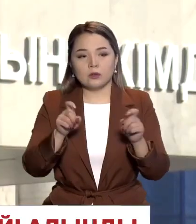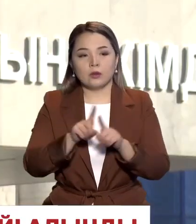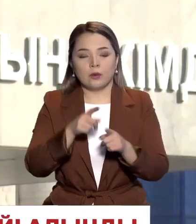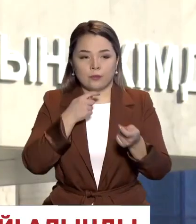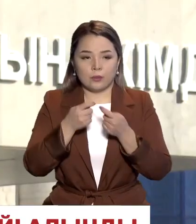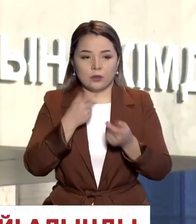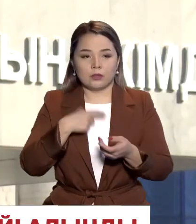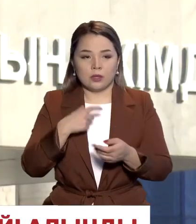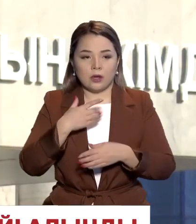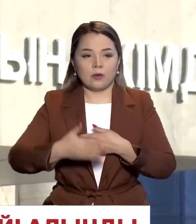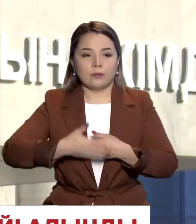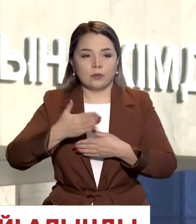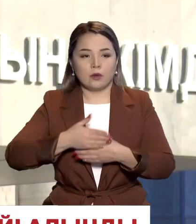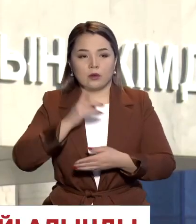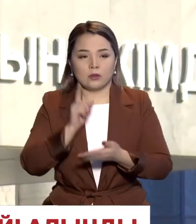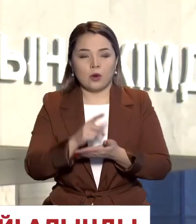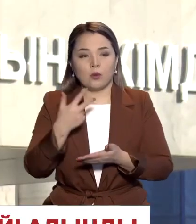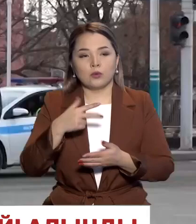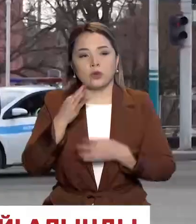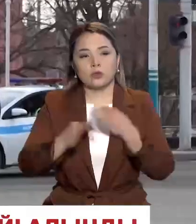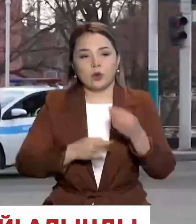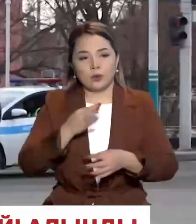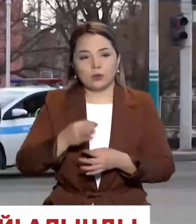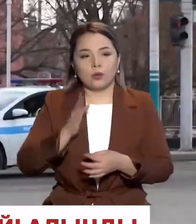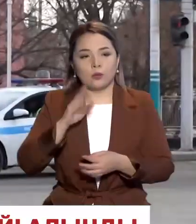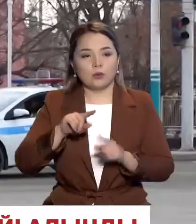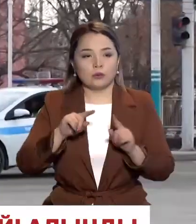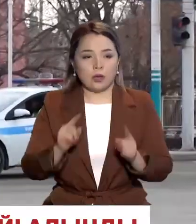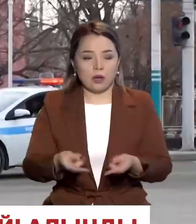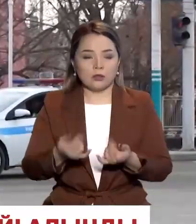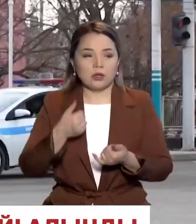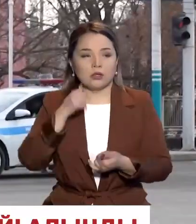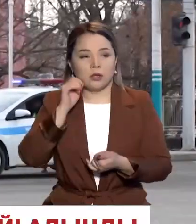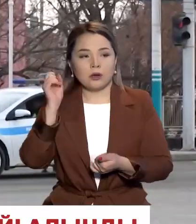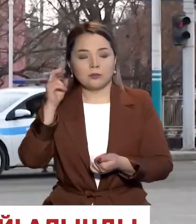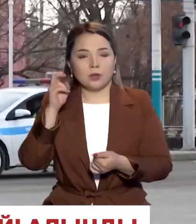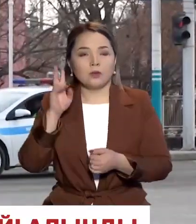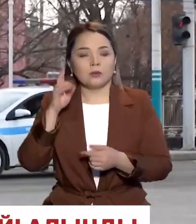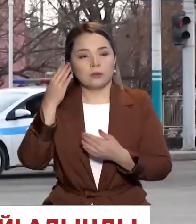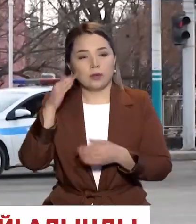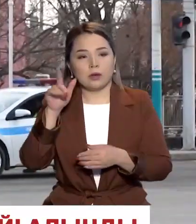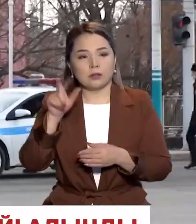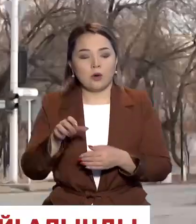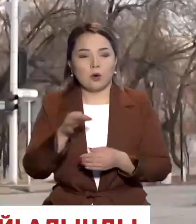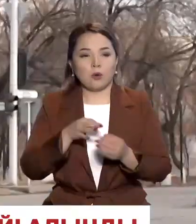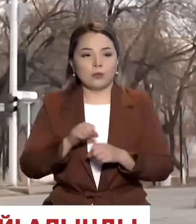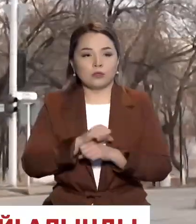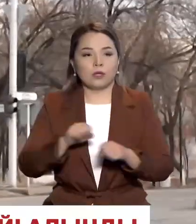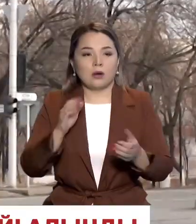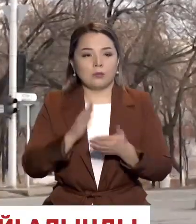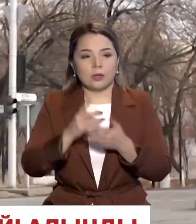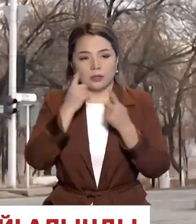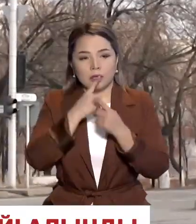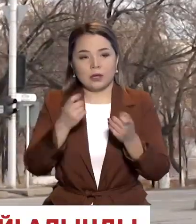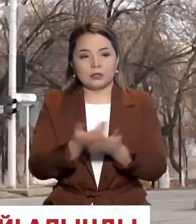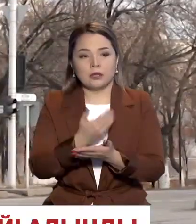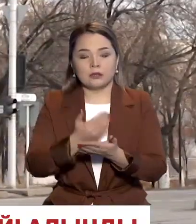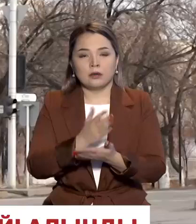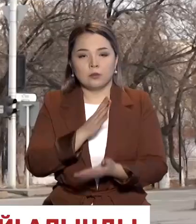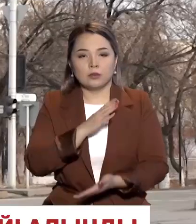тұрғын әкімшілік жауапқа тартылып, 30 тәулікке қамалды. Ал кеше түсте белгісіз біреуден облыс әкімдігінде жарылғыш зат бар деген хабар